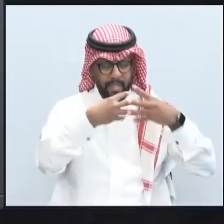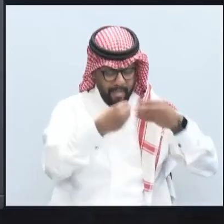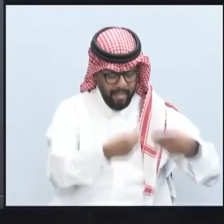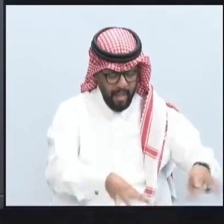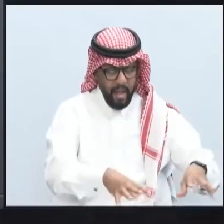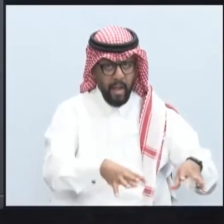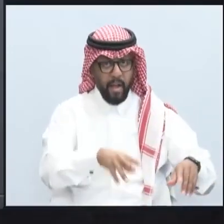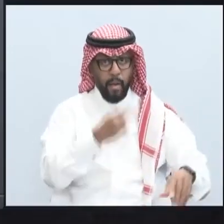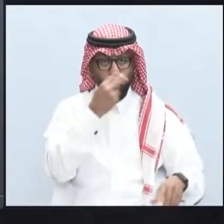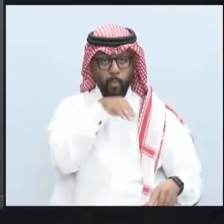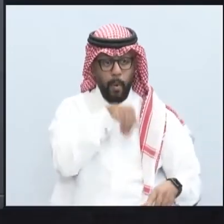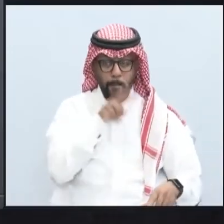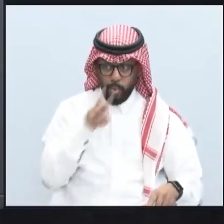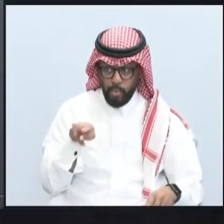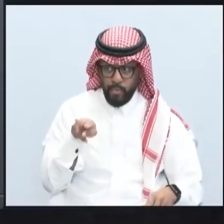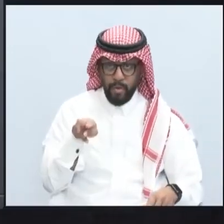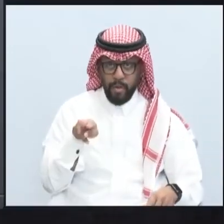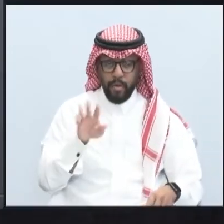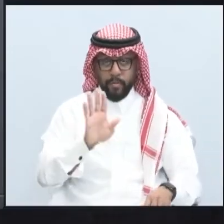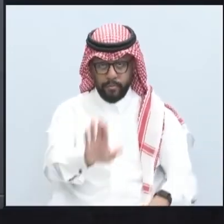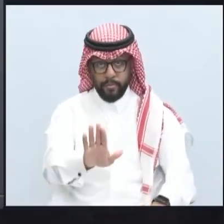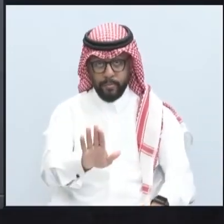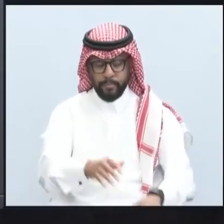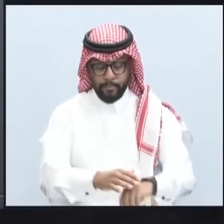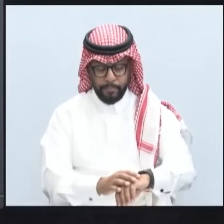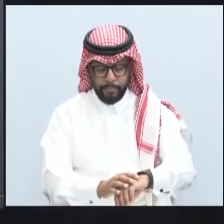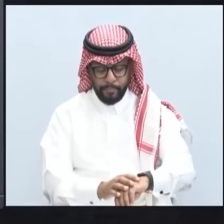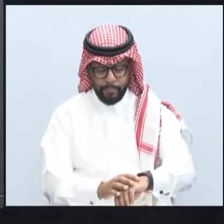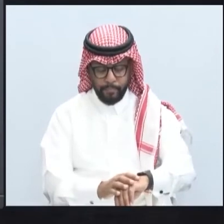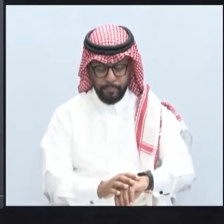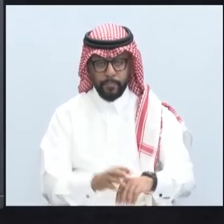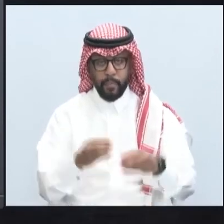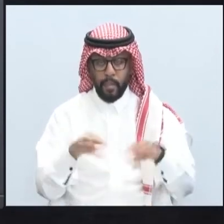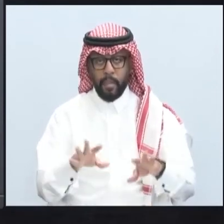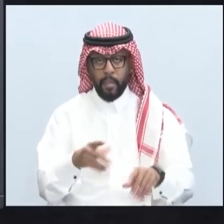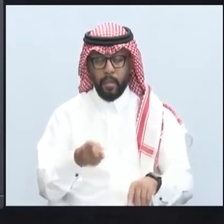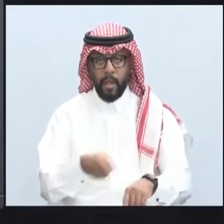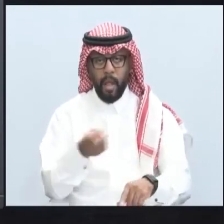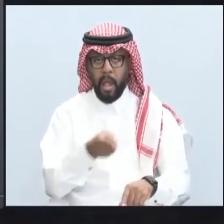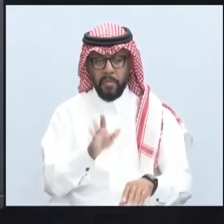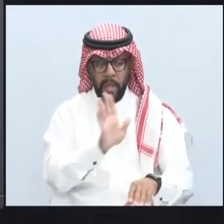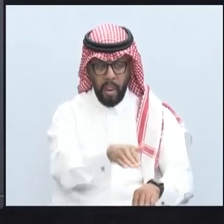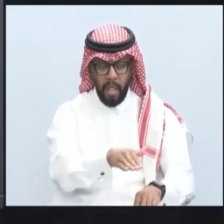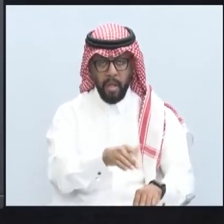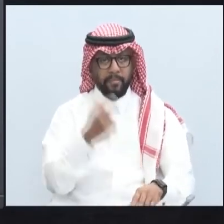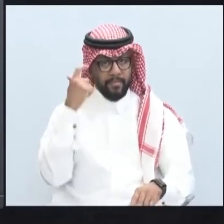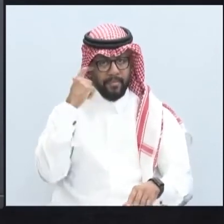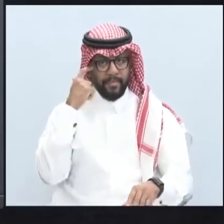خفيه فقال صلى الله عليه وسلم دعهما فاني